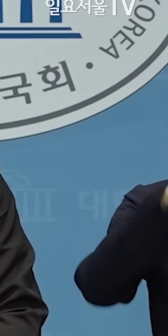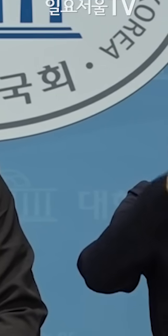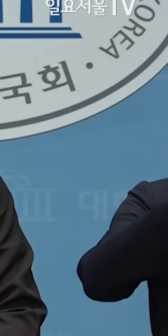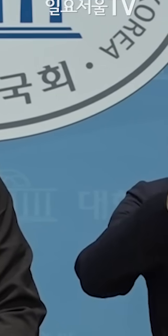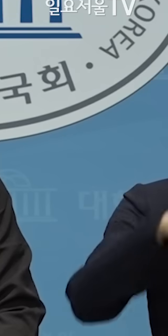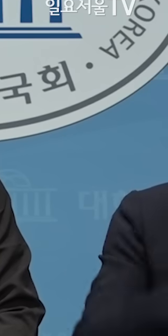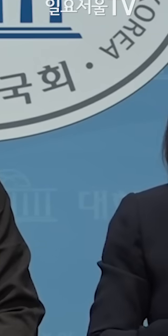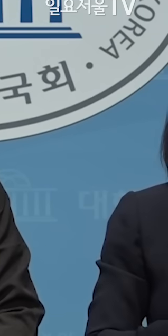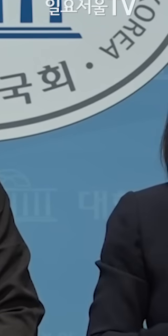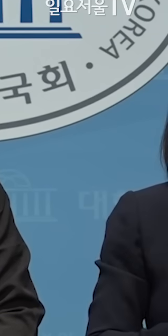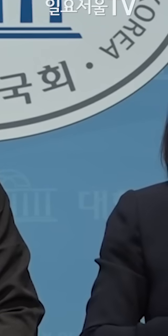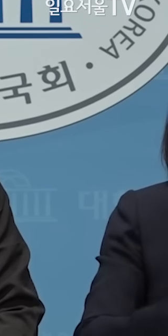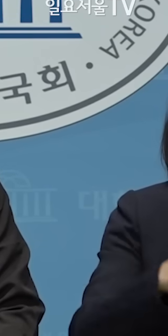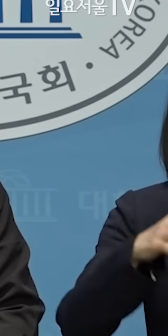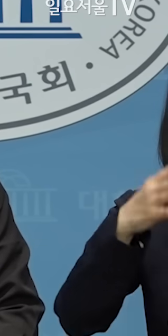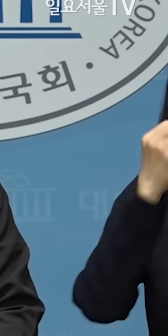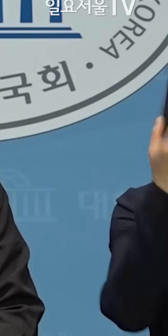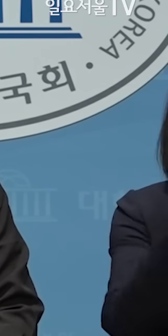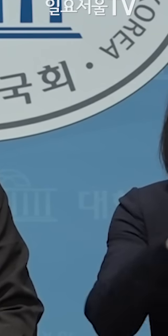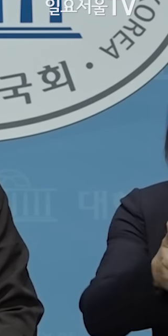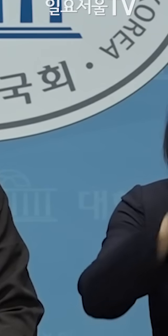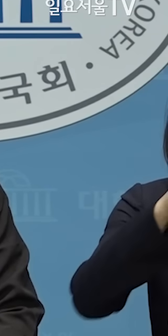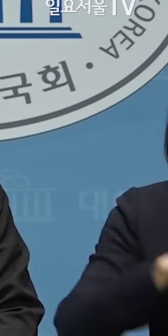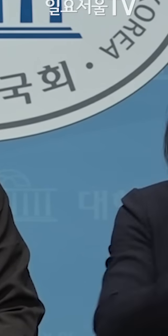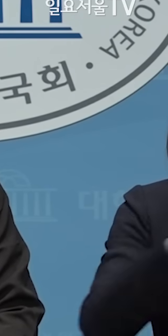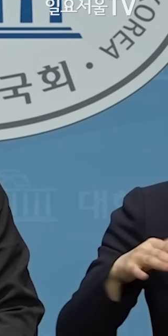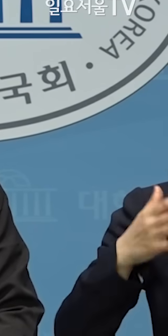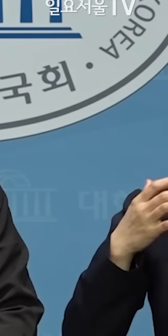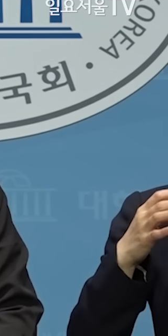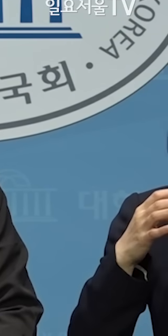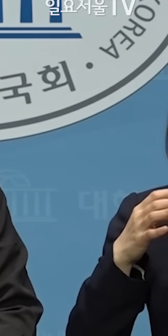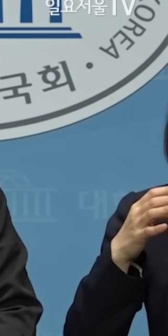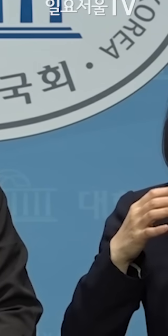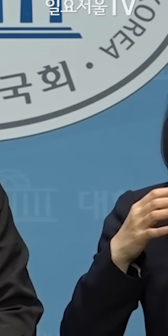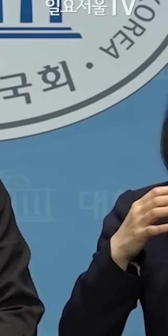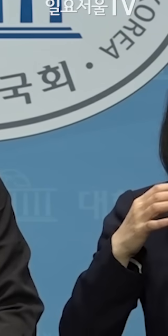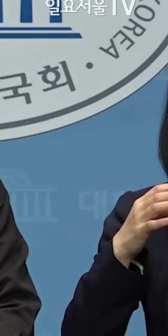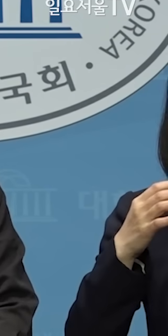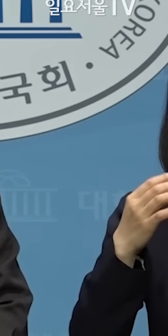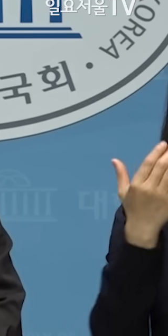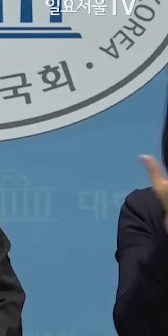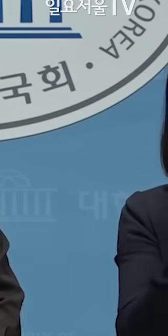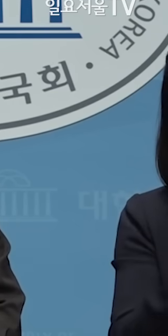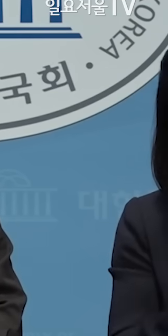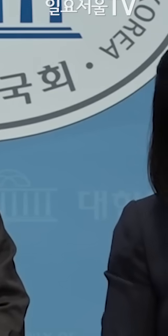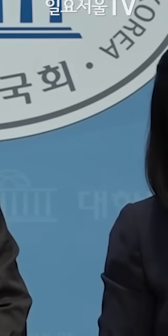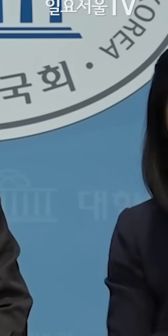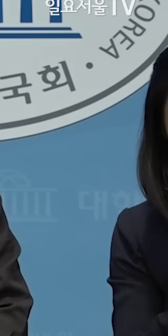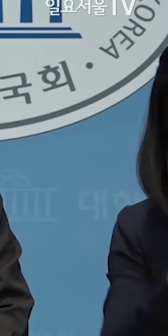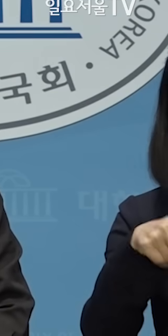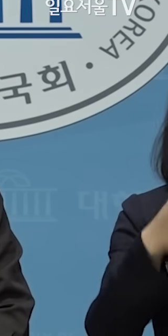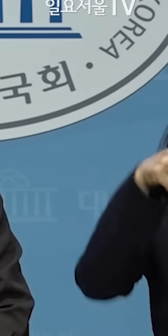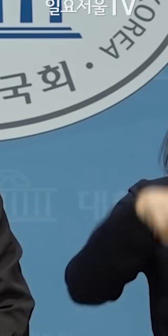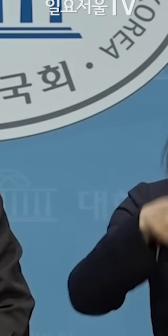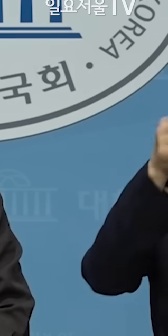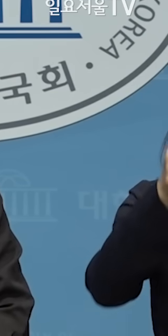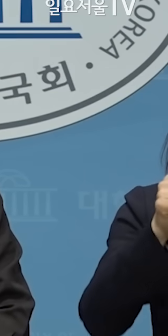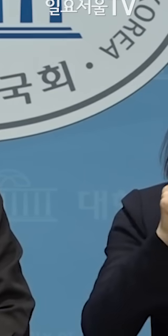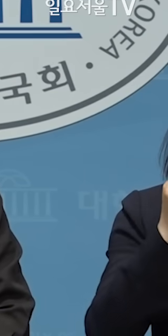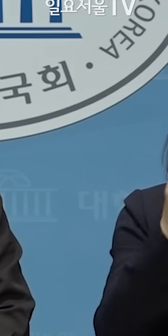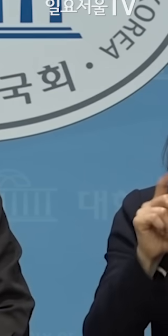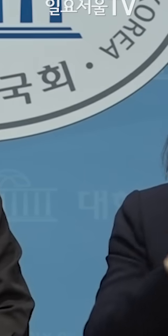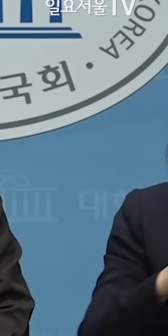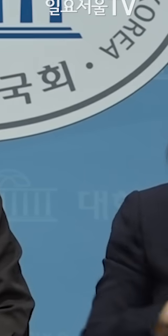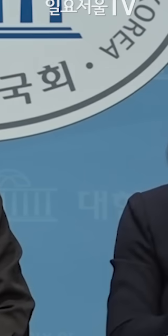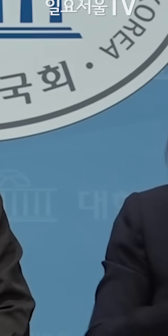조국을 후퇴시키고 있습니다이를 공론화 하고자이 자리에 나섰습니다 조국 대표님은 입시 비리와